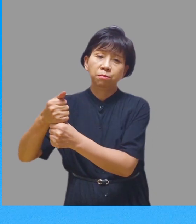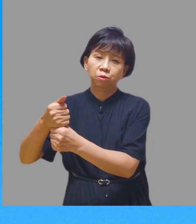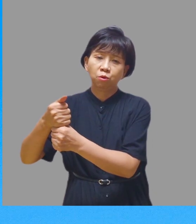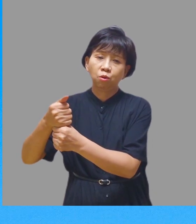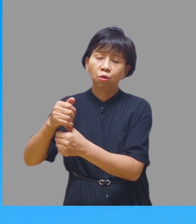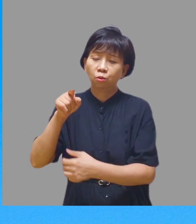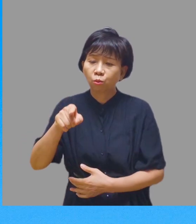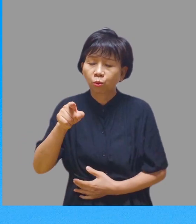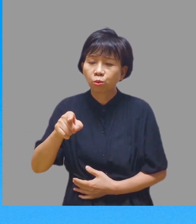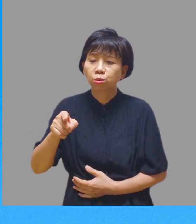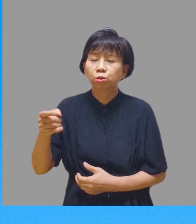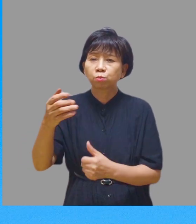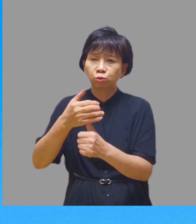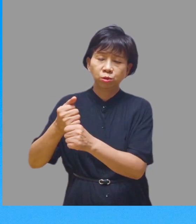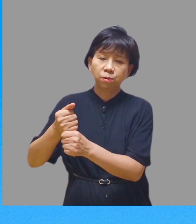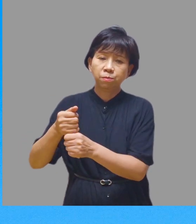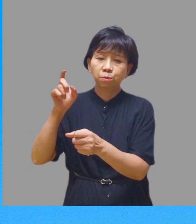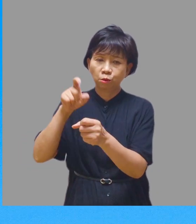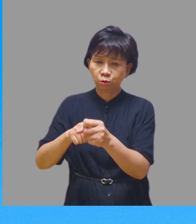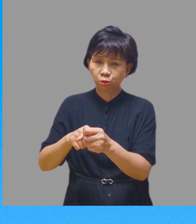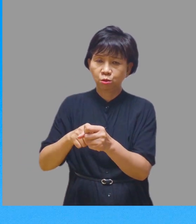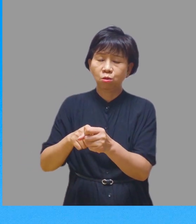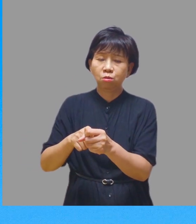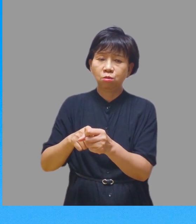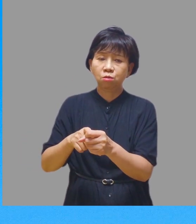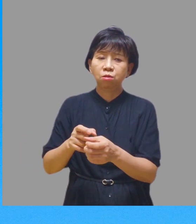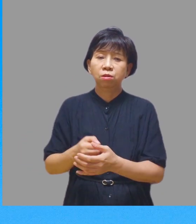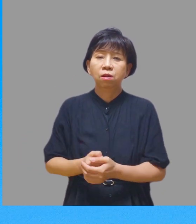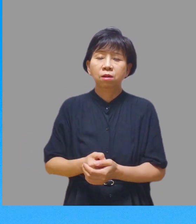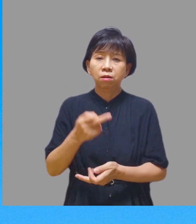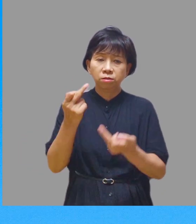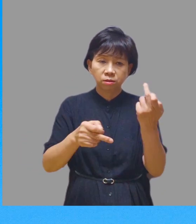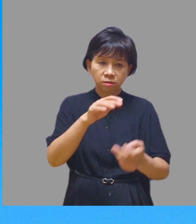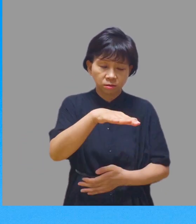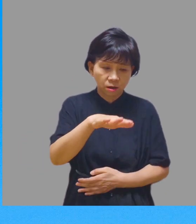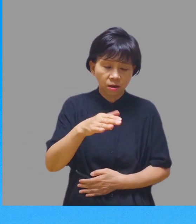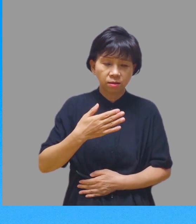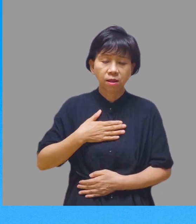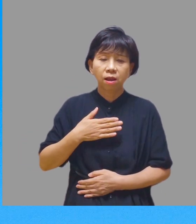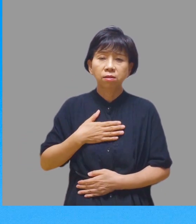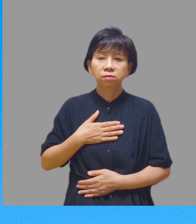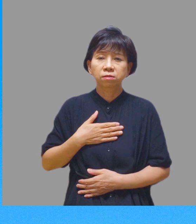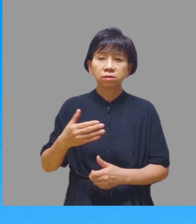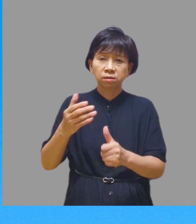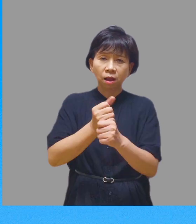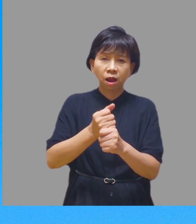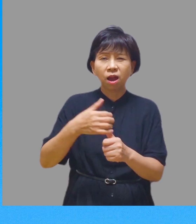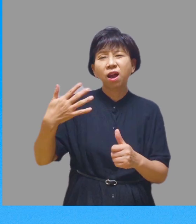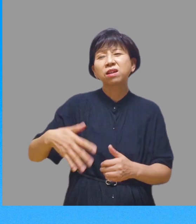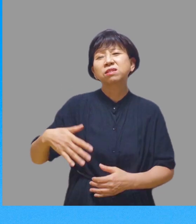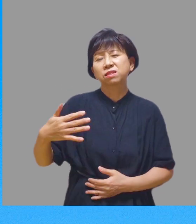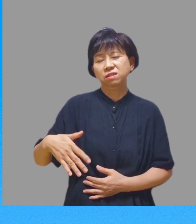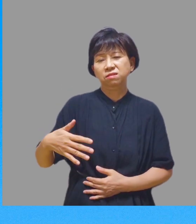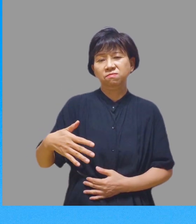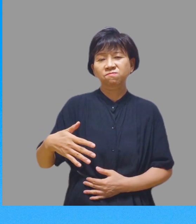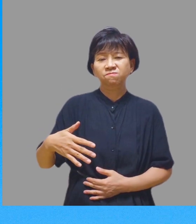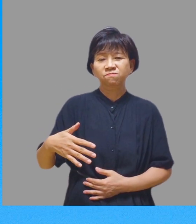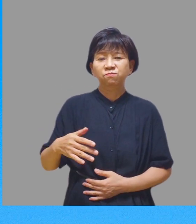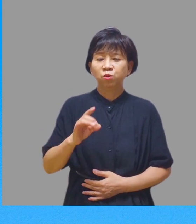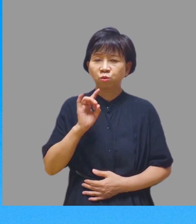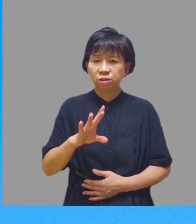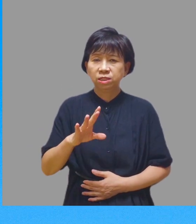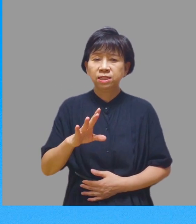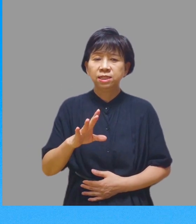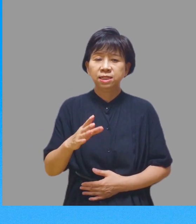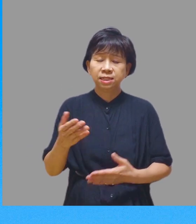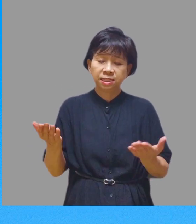그것을 잡으려고 달려가노라. 형제들아, 나는 아직 내가 잡은 줄로 여기지 아니하고 오직